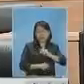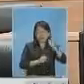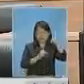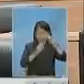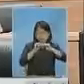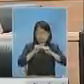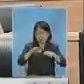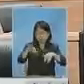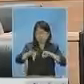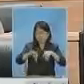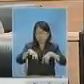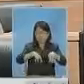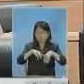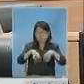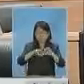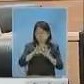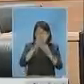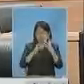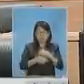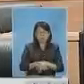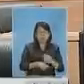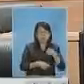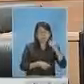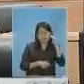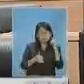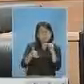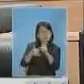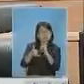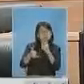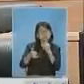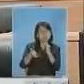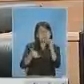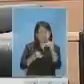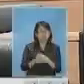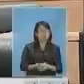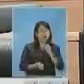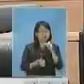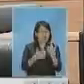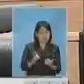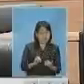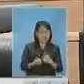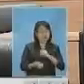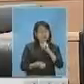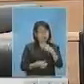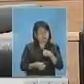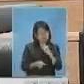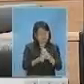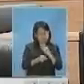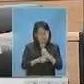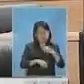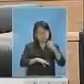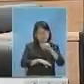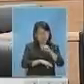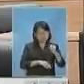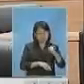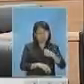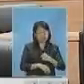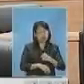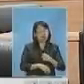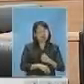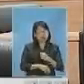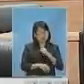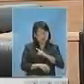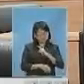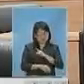แล้วผมก็มองอ๋อคนๆนี้เองดังนั้นสิ่งที่เขาพูดว่าเขาเป็นนักการเมืองที่รับผิดชอบในระบบรัฐสภามันจึงไม่ใช่